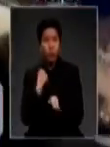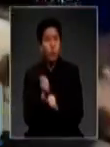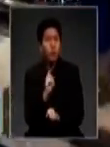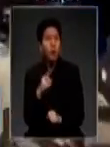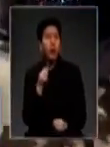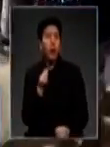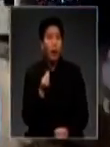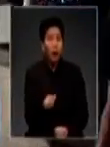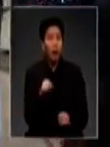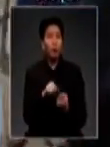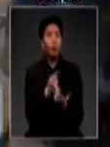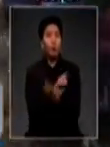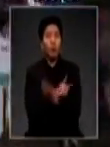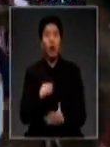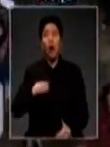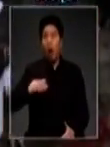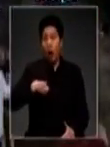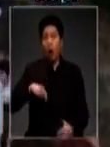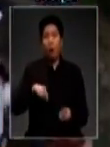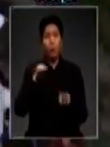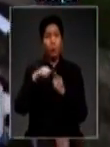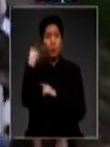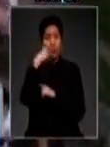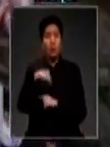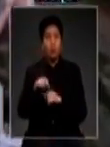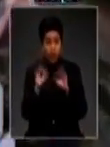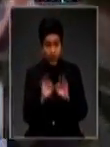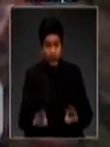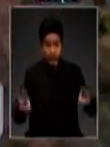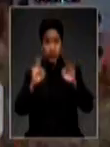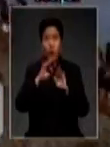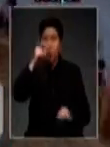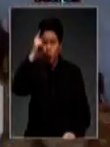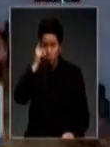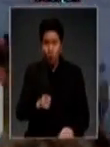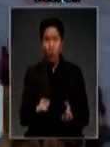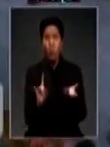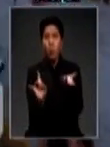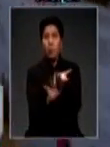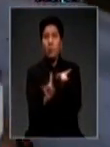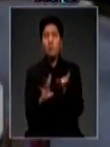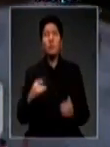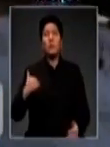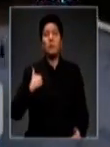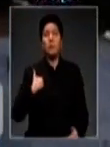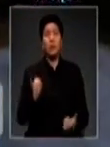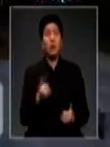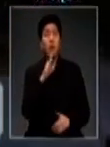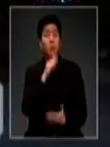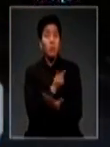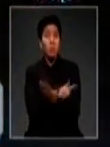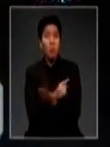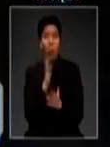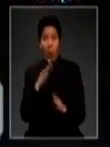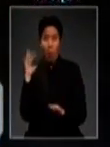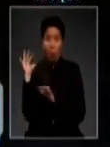ให้ถ้าหากเราคิดว่าการท่องเที่ยวภูเก็ตเป็นเรื่องใหญ่ก็ต้องเป็นการท่องเที่ยวที่มี คุณภาพนะครับถ้าภูเก็ตเริ่มรองรับ